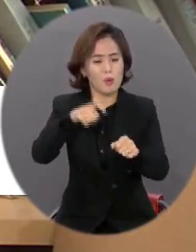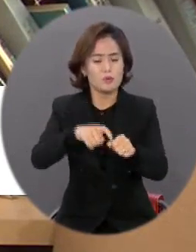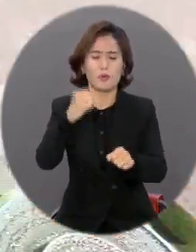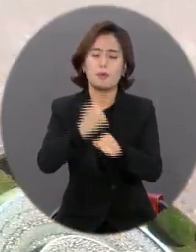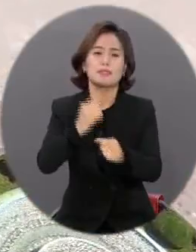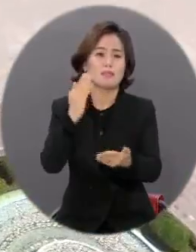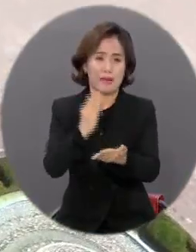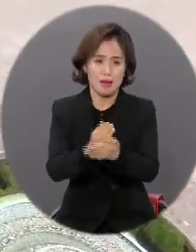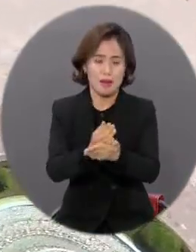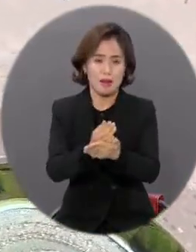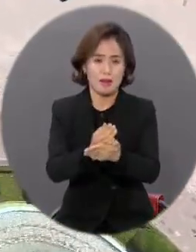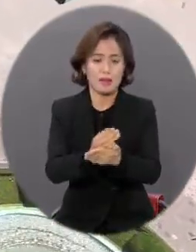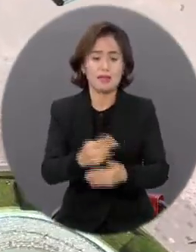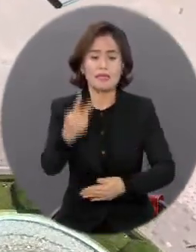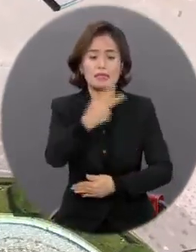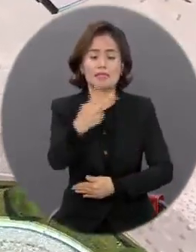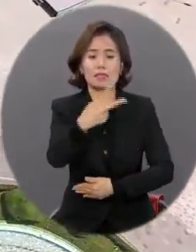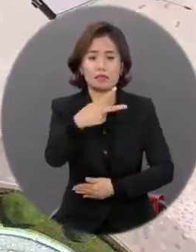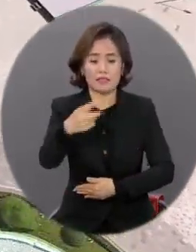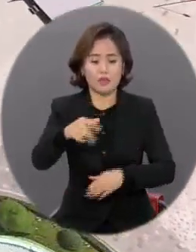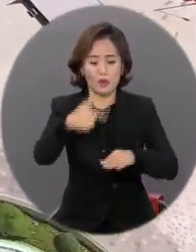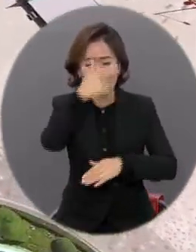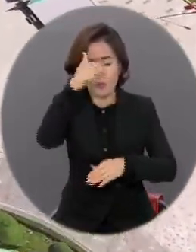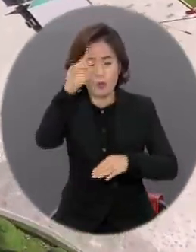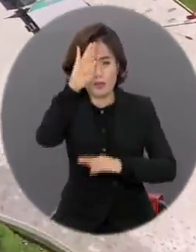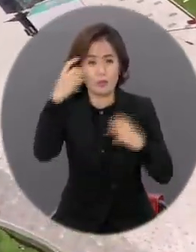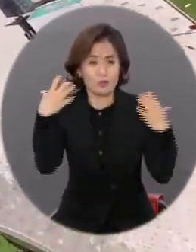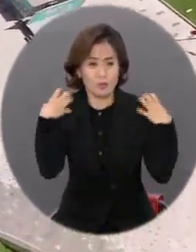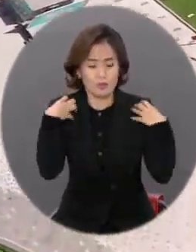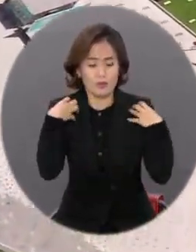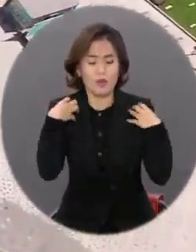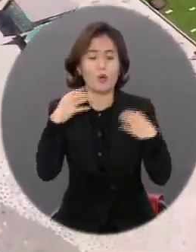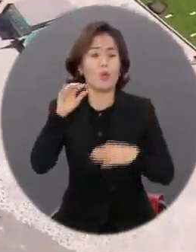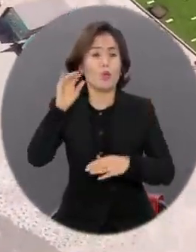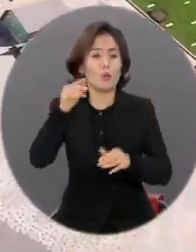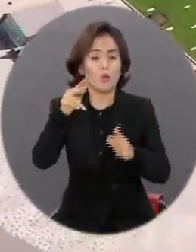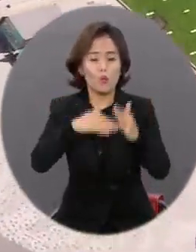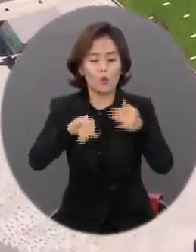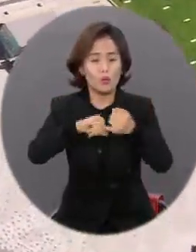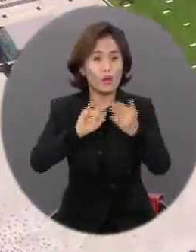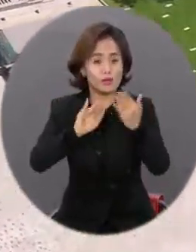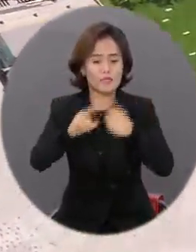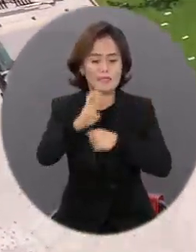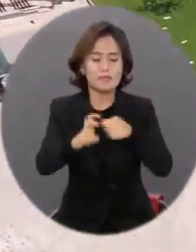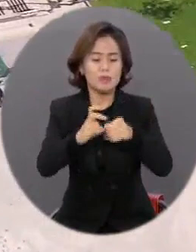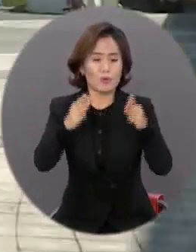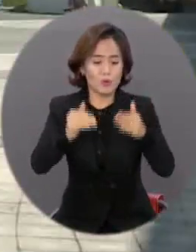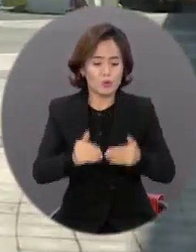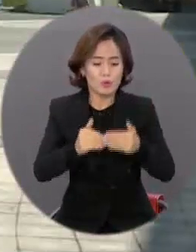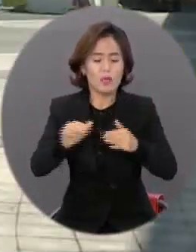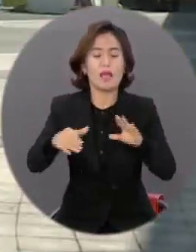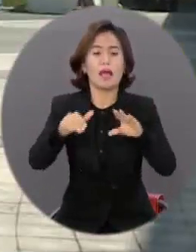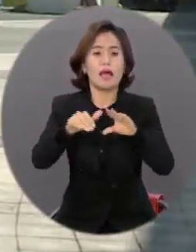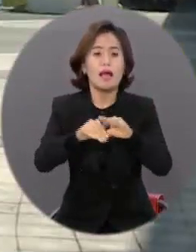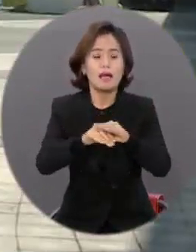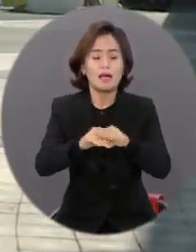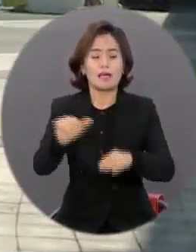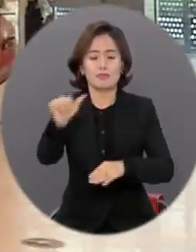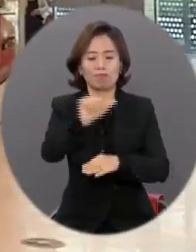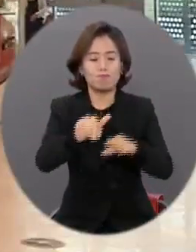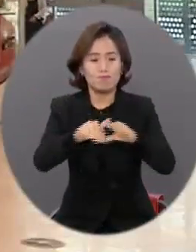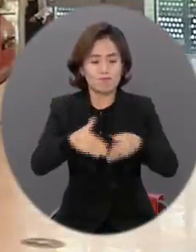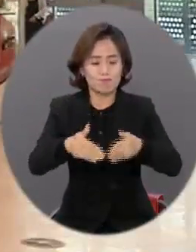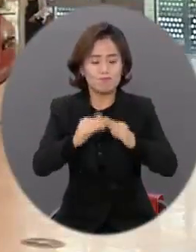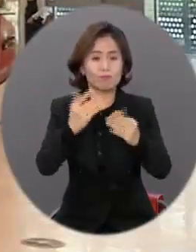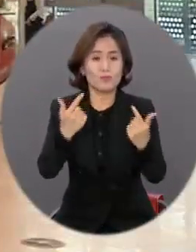삼지 말라. 지난 2002년 노무현 대통령 후보 공약 이후 20년 동안 추진되고 있는 아시아 문화중심도시 조성